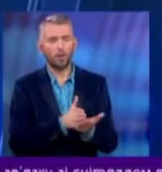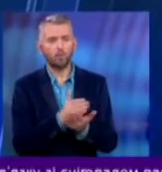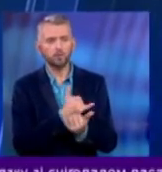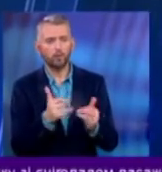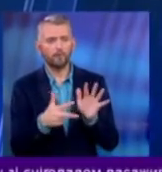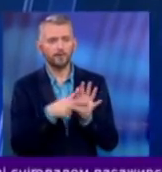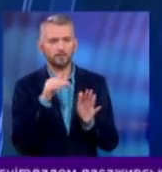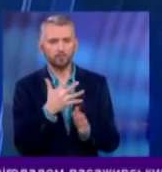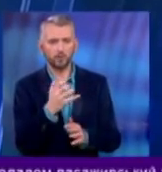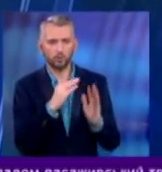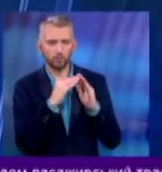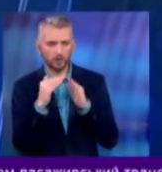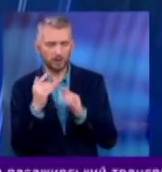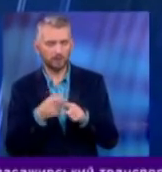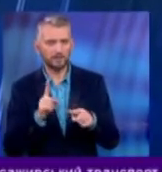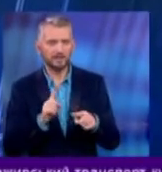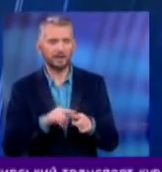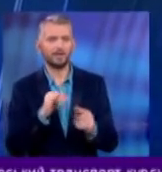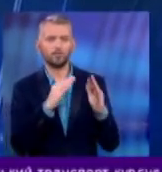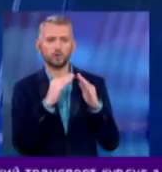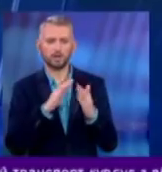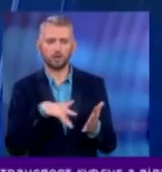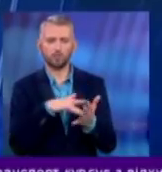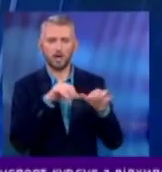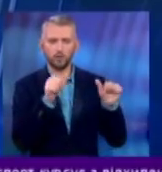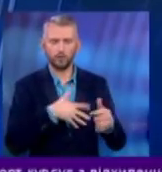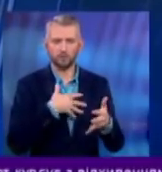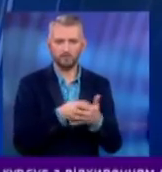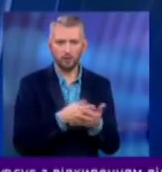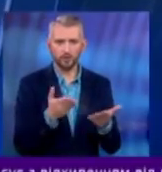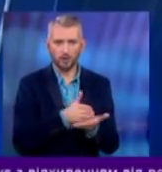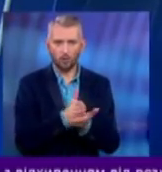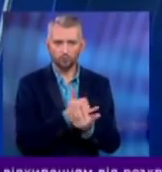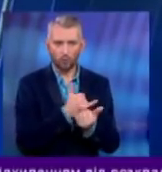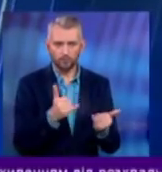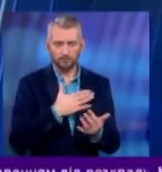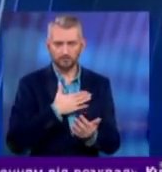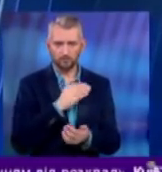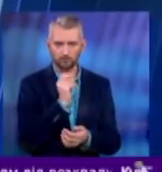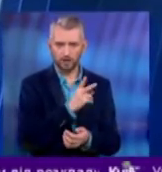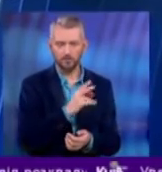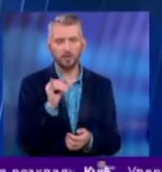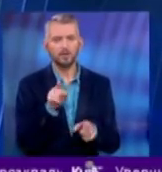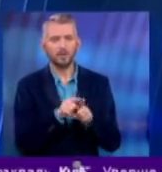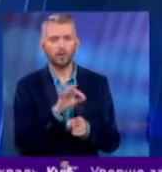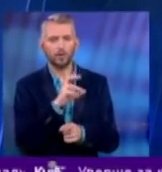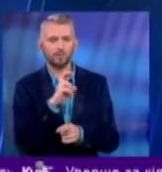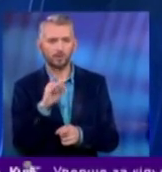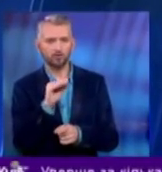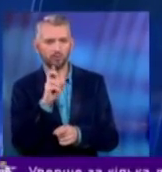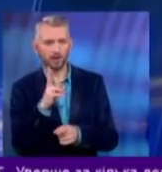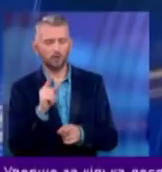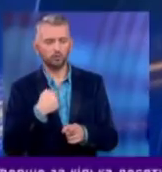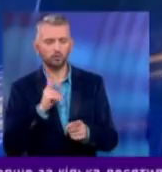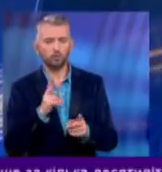8,5 тисяч будинків. Це і будинки комунальної форми власності, які обслуговуються комунальними ЖЕКами, так і ті ОСББ і ЖБК, які вклали з